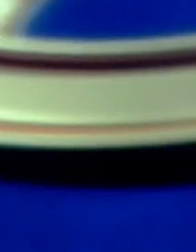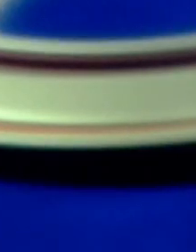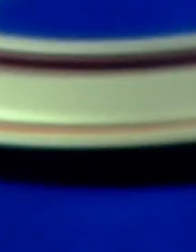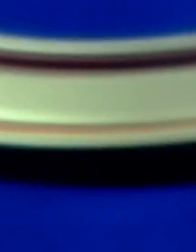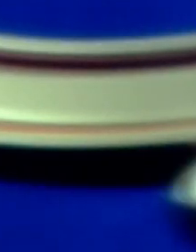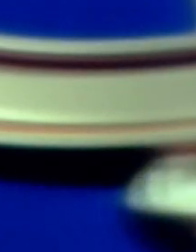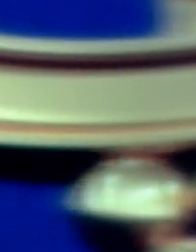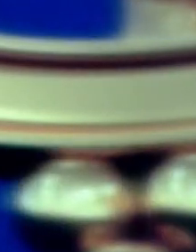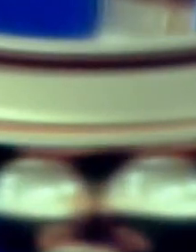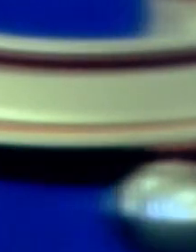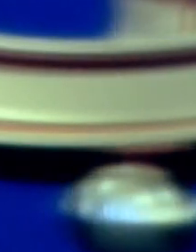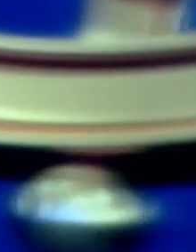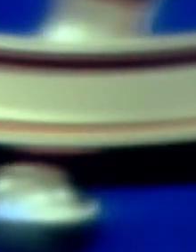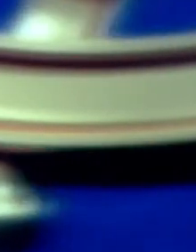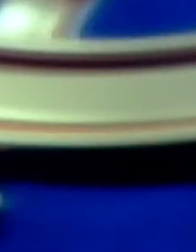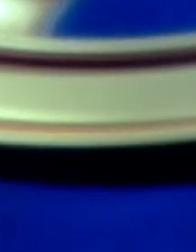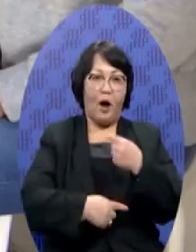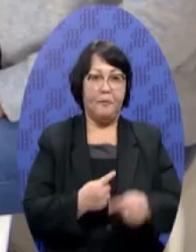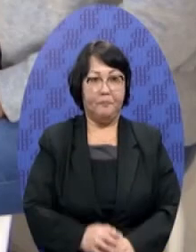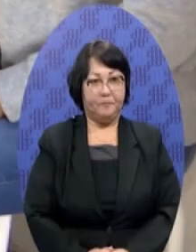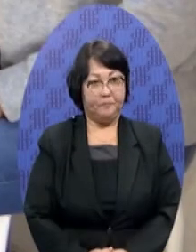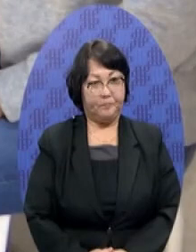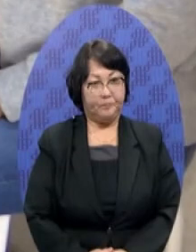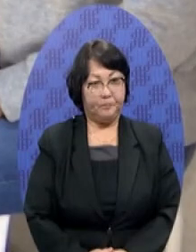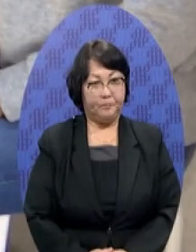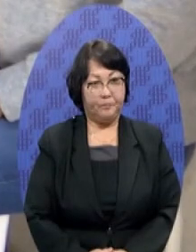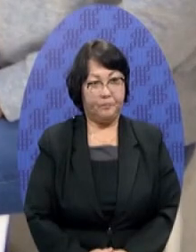зүйлдэд зарцуулж байгаа тухайга энхүү ярьж байна.